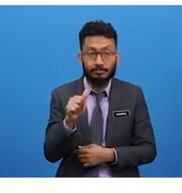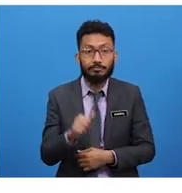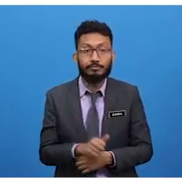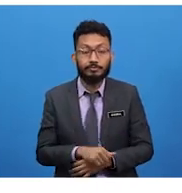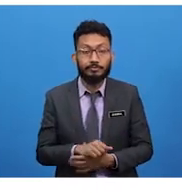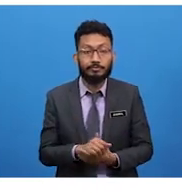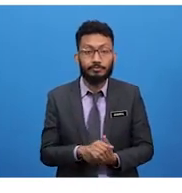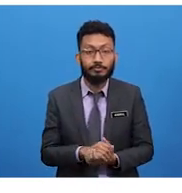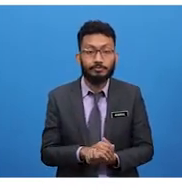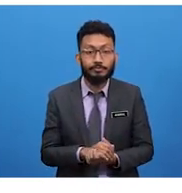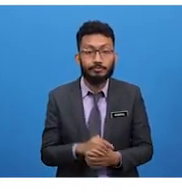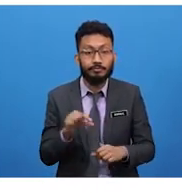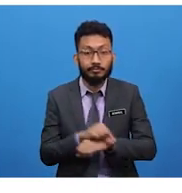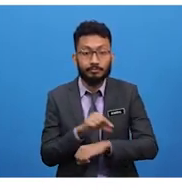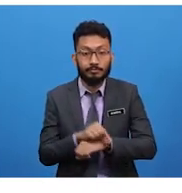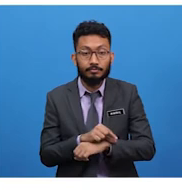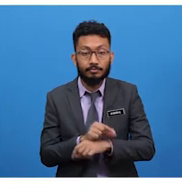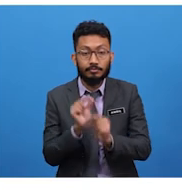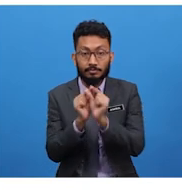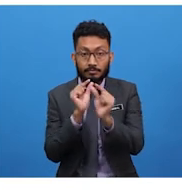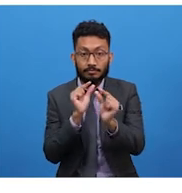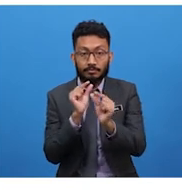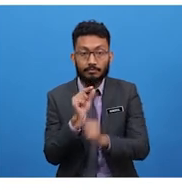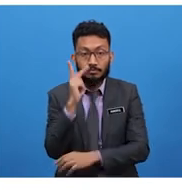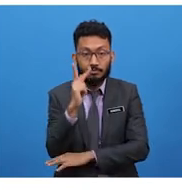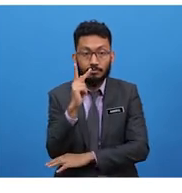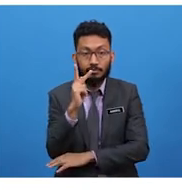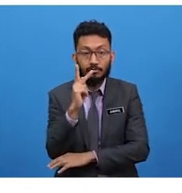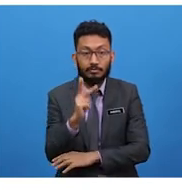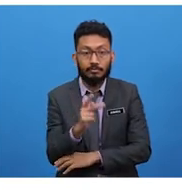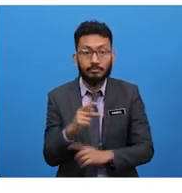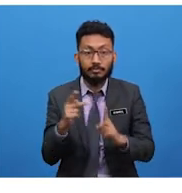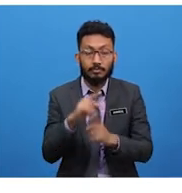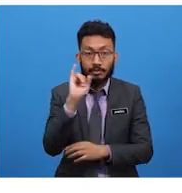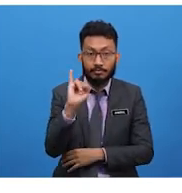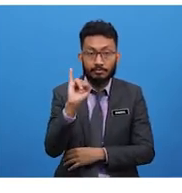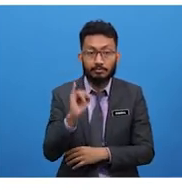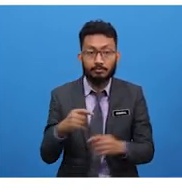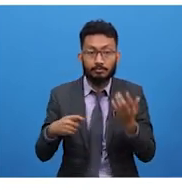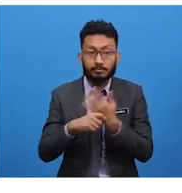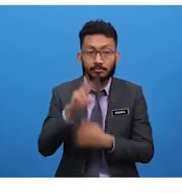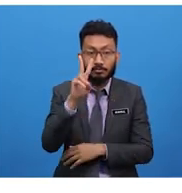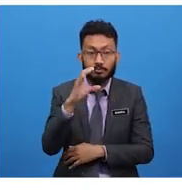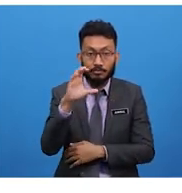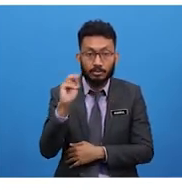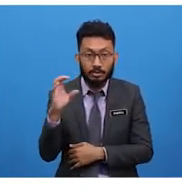ukuran garisan dari titik B ke titik I tambah 2